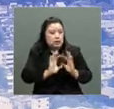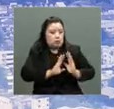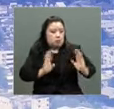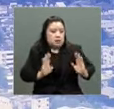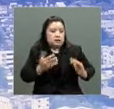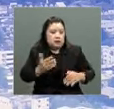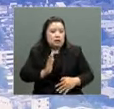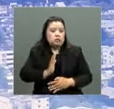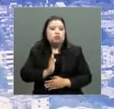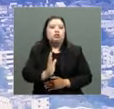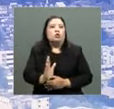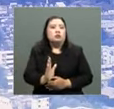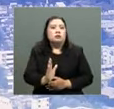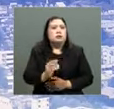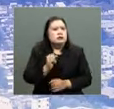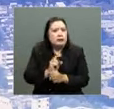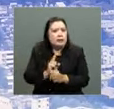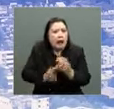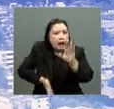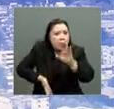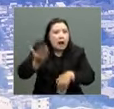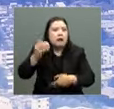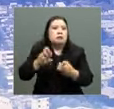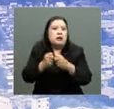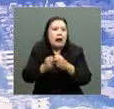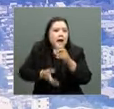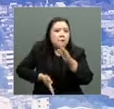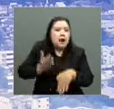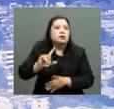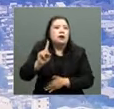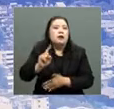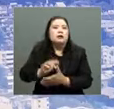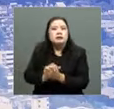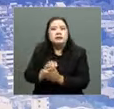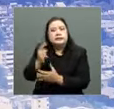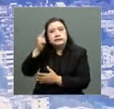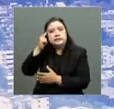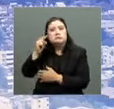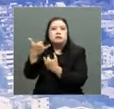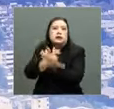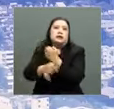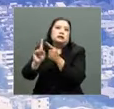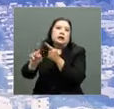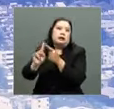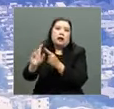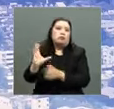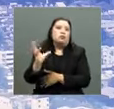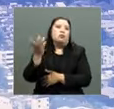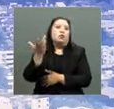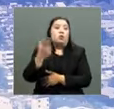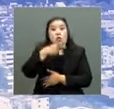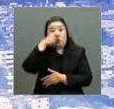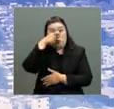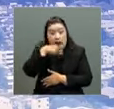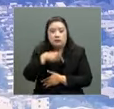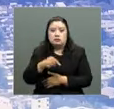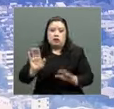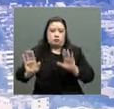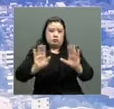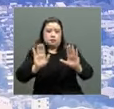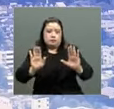ว่าเราจะผ่านตรงนี้ไปได้อย่างไรผมเปรียบเทียบกับประเทศต่างๆของทั่วโลกกับประเทศไทยเรานั้นถ้าเราจะมี